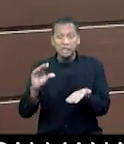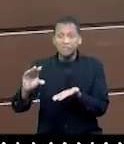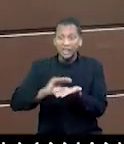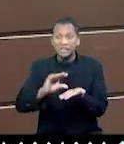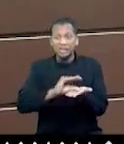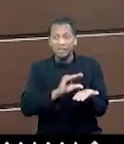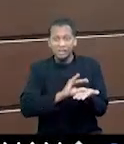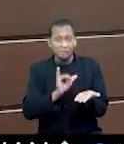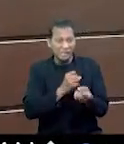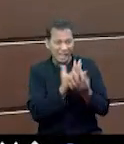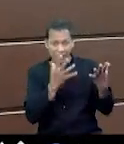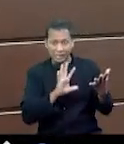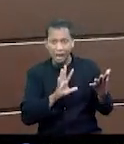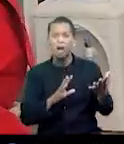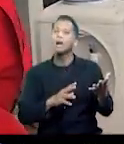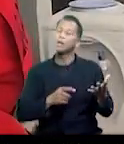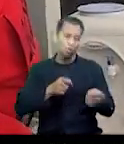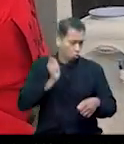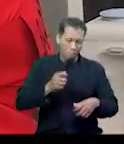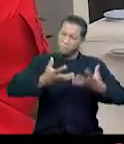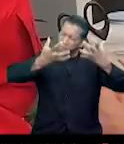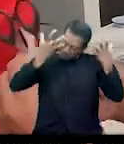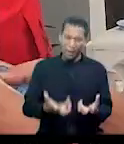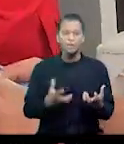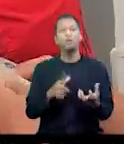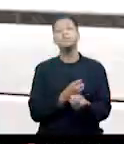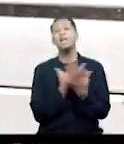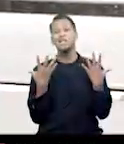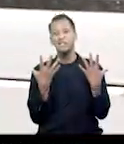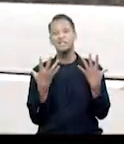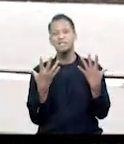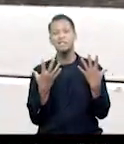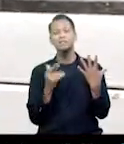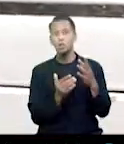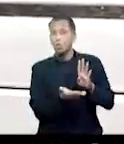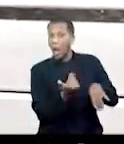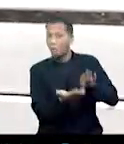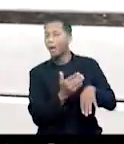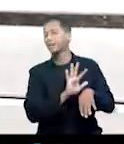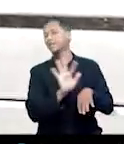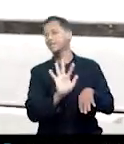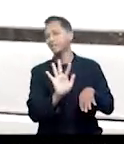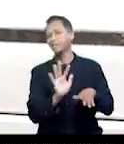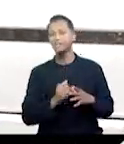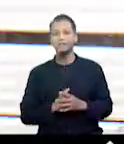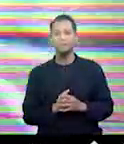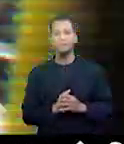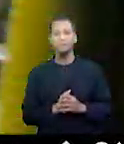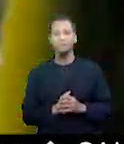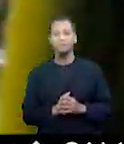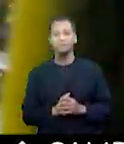ini. Berikan sanksi kepada mereka, berikan efek jera kepada mereka sehingga mereka tidak berani lagi menyentuh barang-barang ini. Seperti itu,